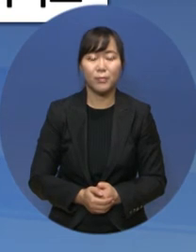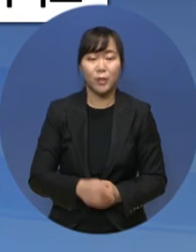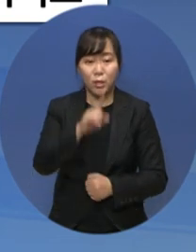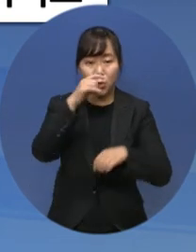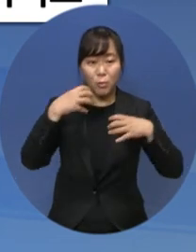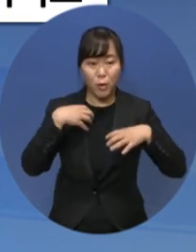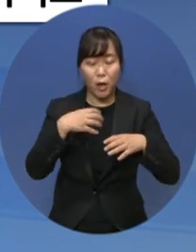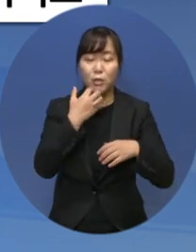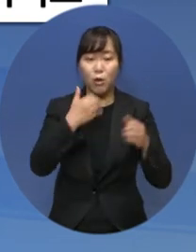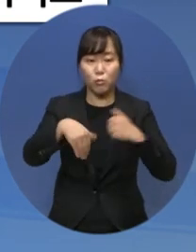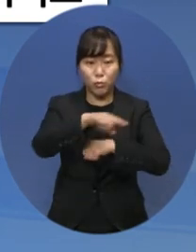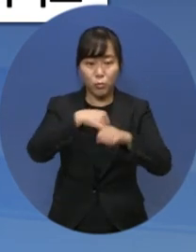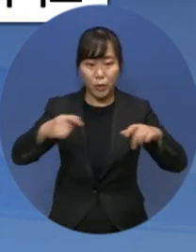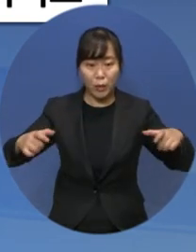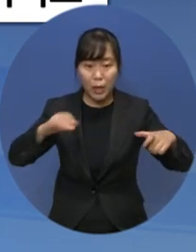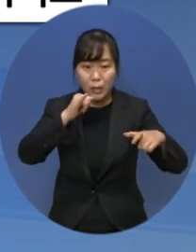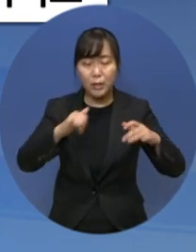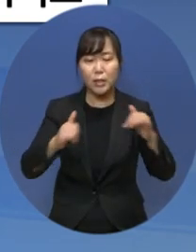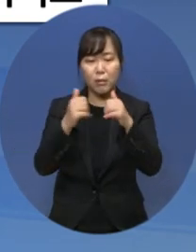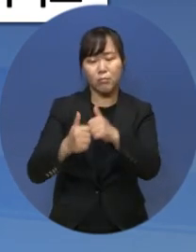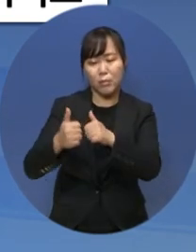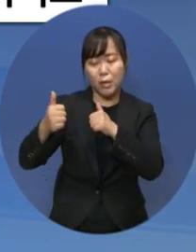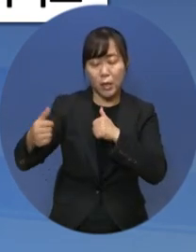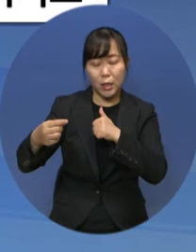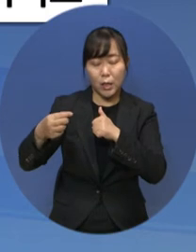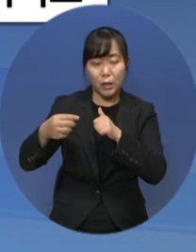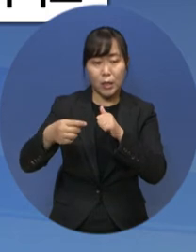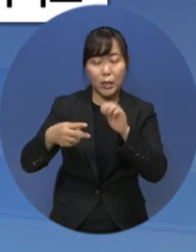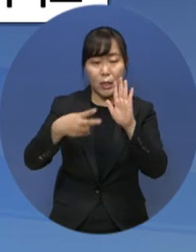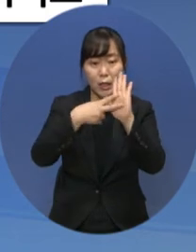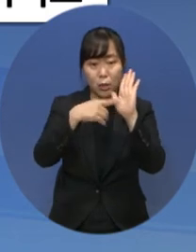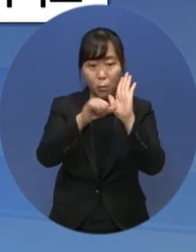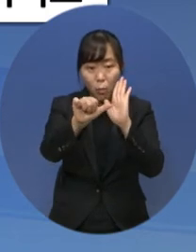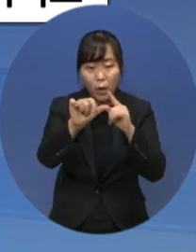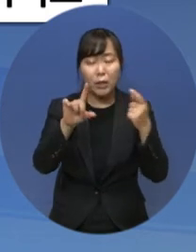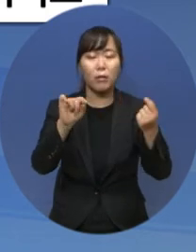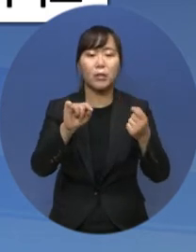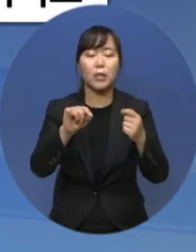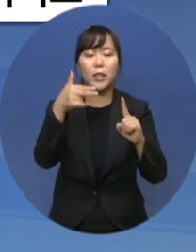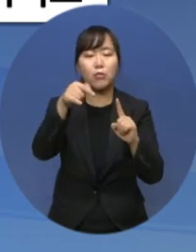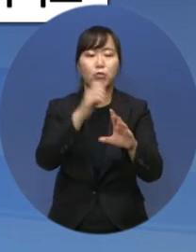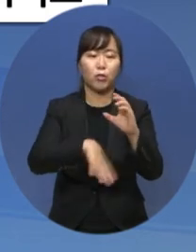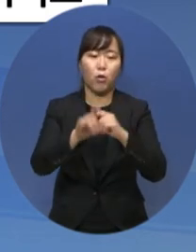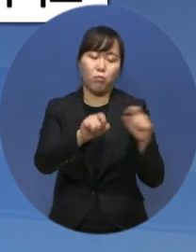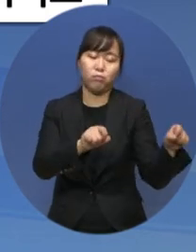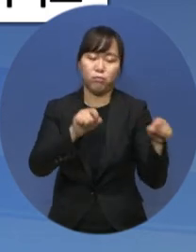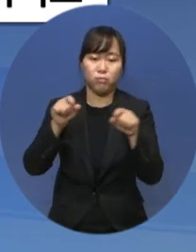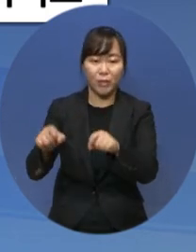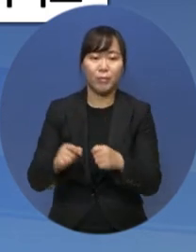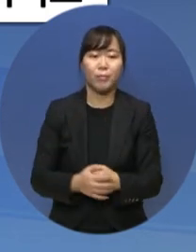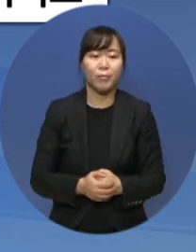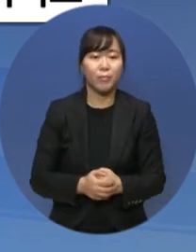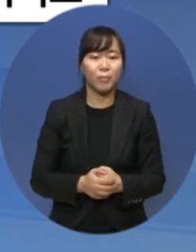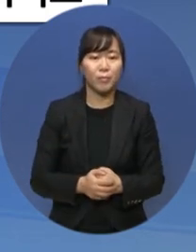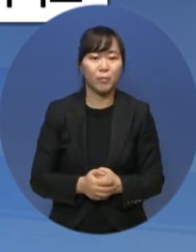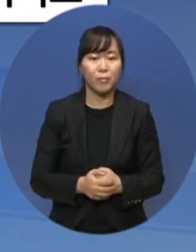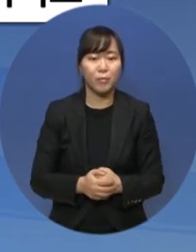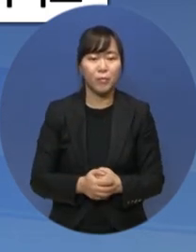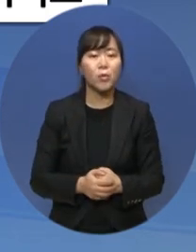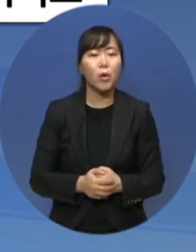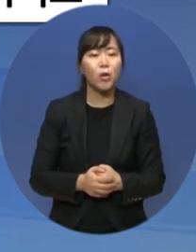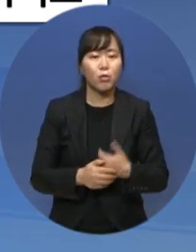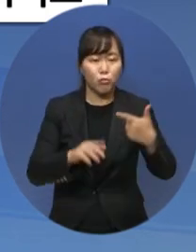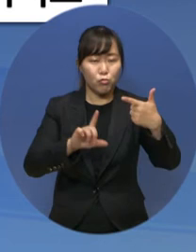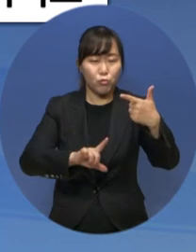정부가 수도권에 내려진 사회적 거리두기 2.5단계를 1주간 더 연장하기로 했습니다. 당초